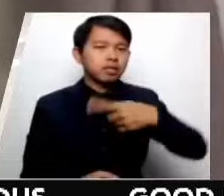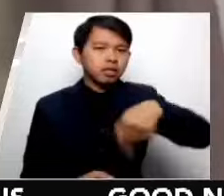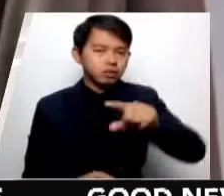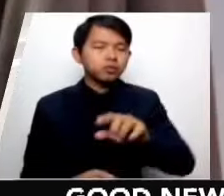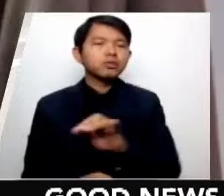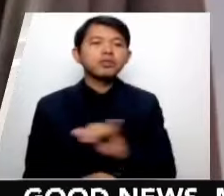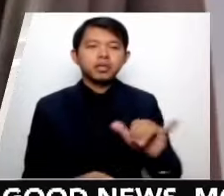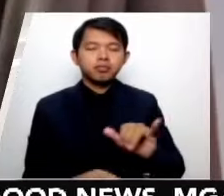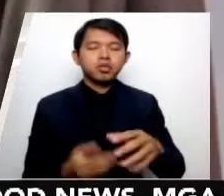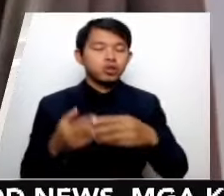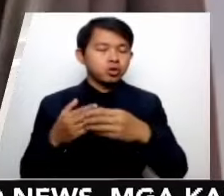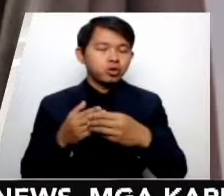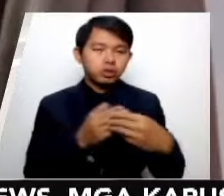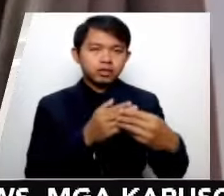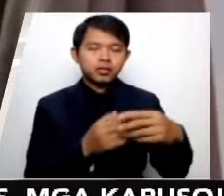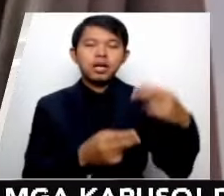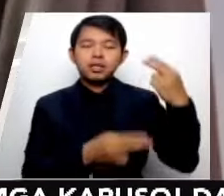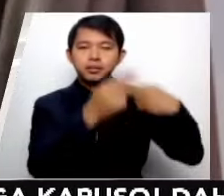us with.